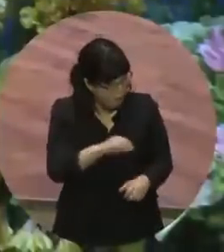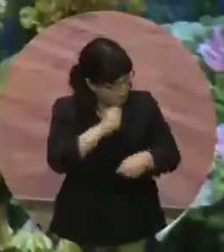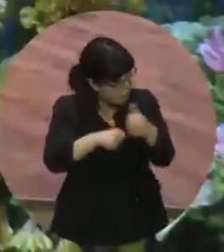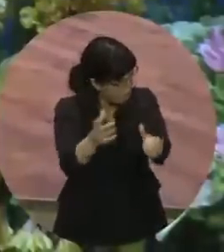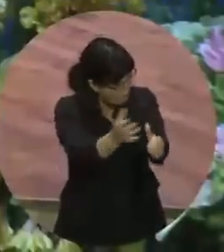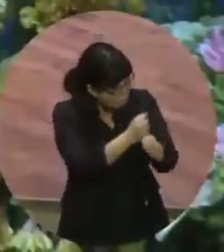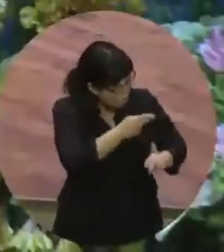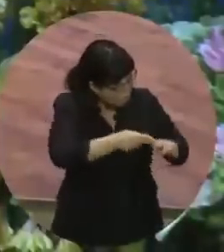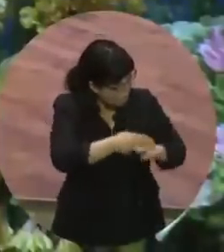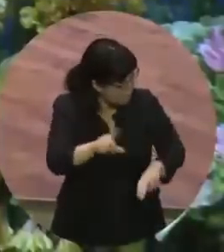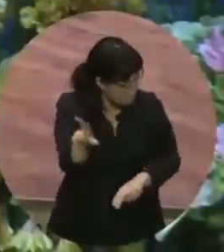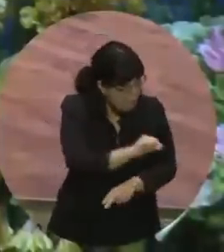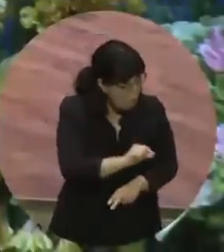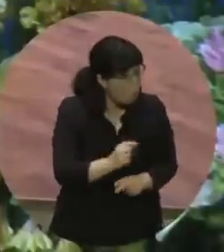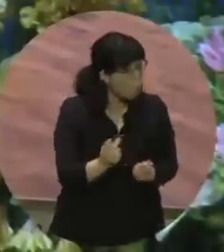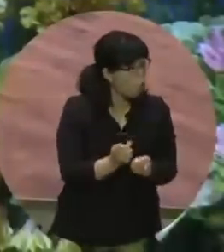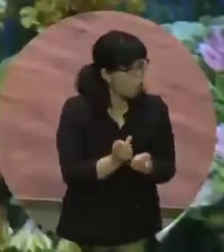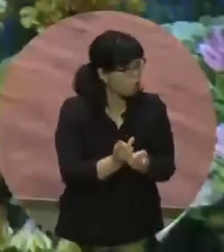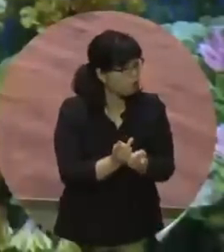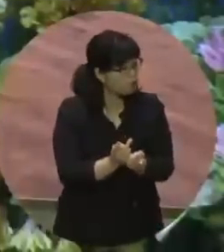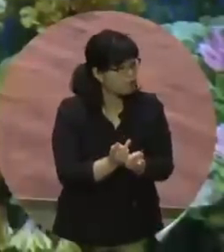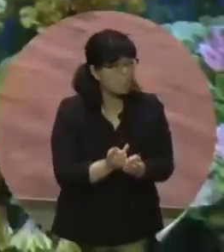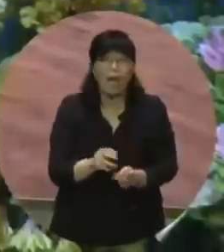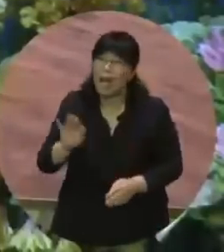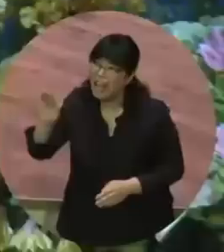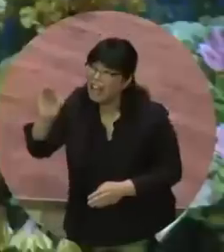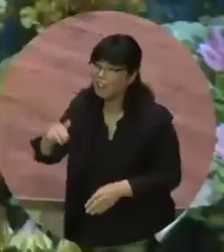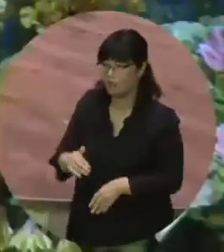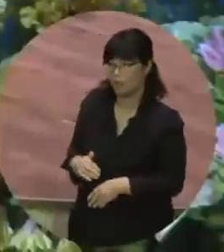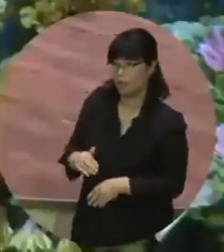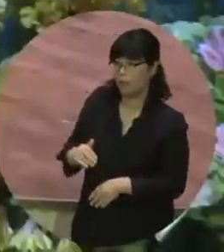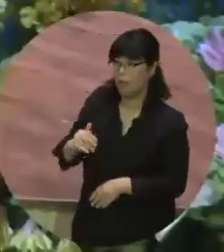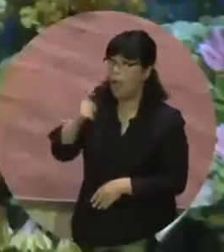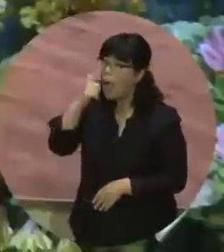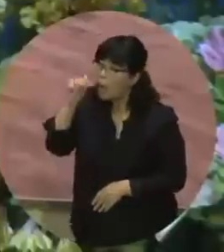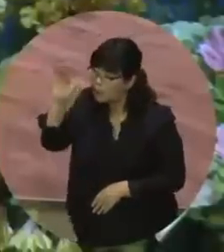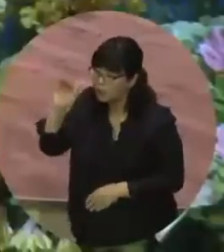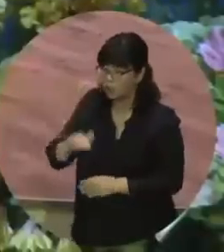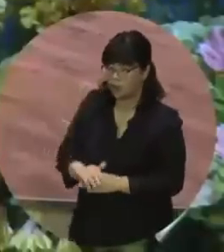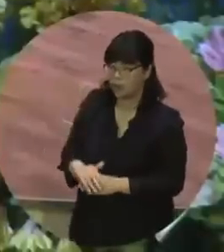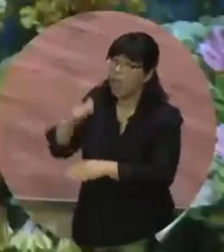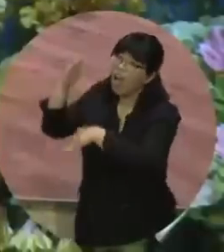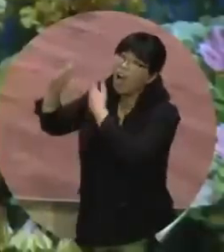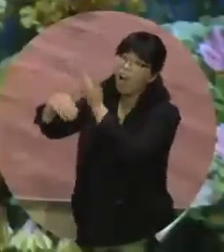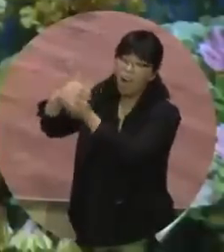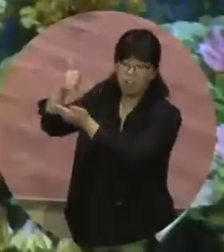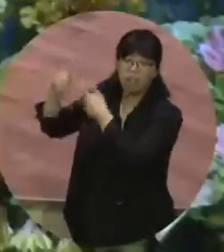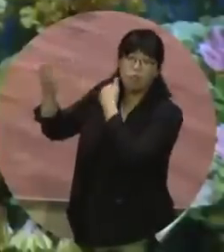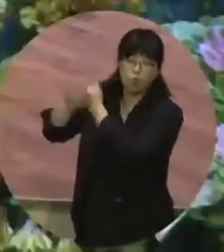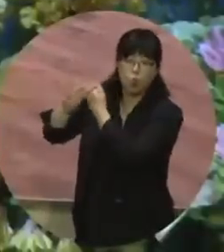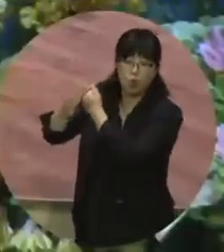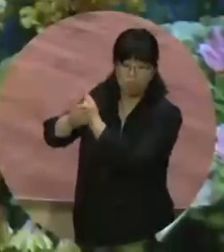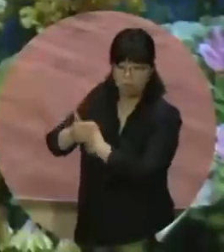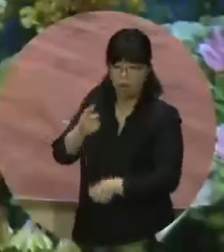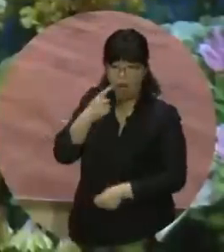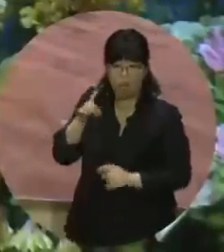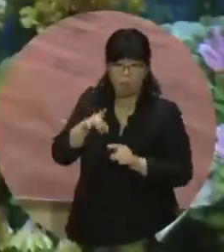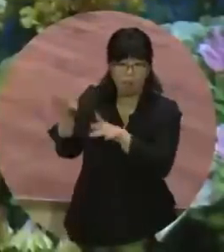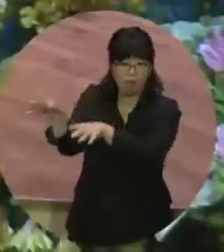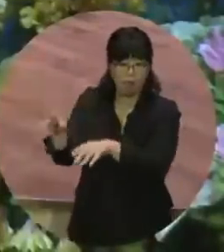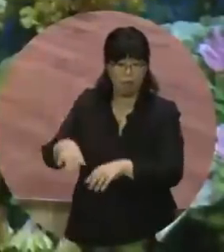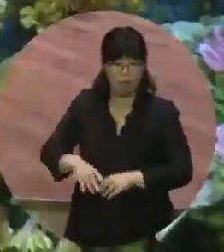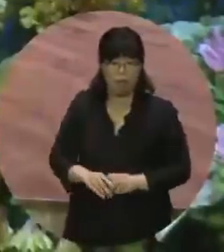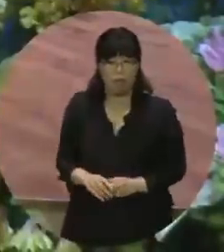자, 어떻게 보면 리브가는요, 하나님의 언약을 이루기 위해서 최선을 다한